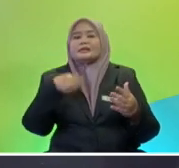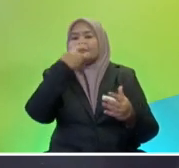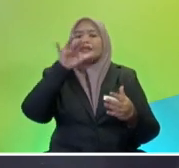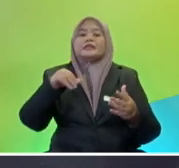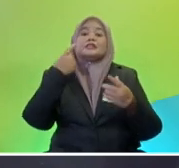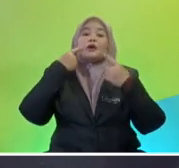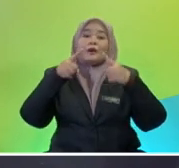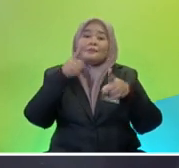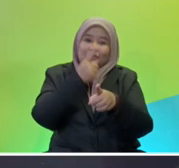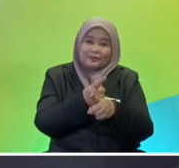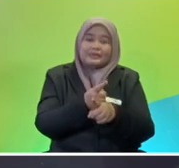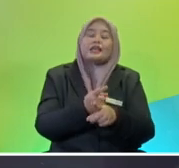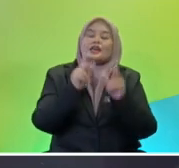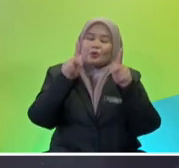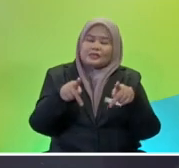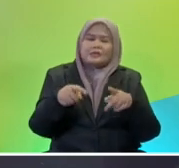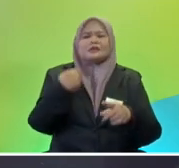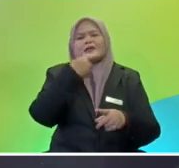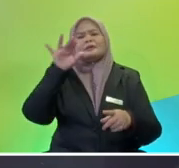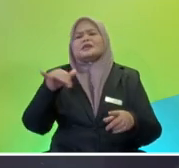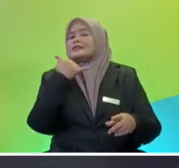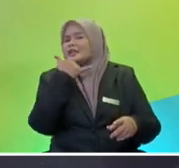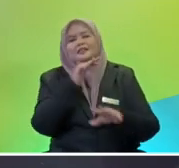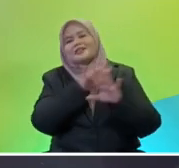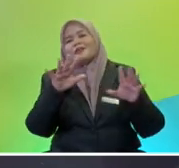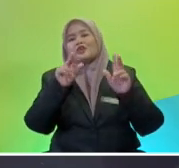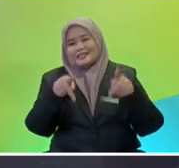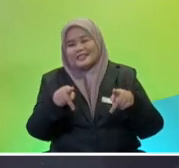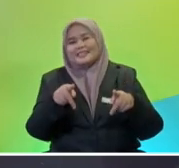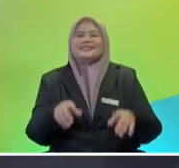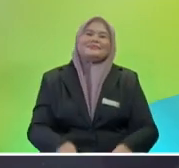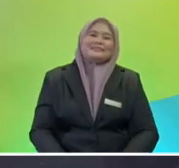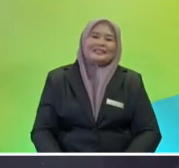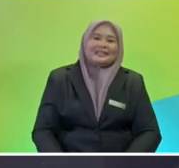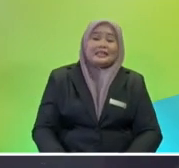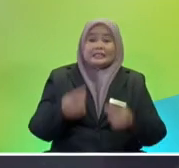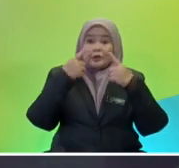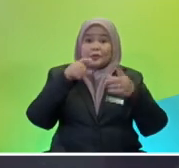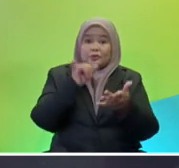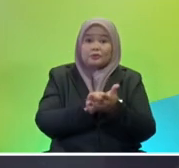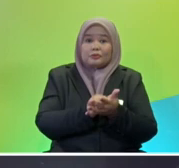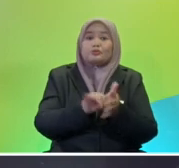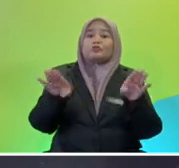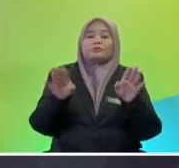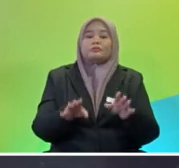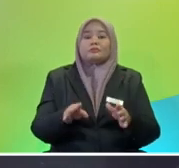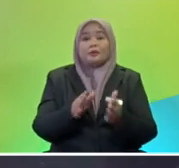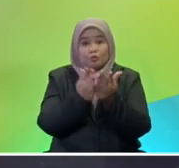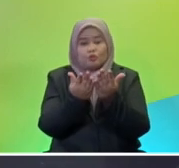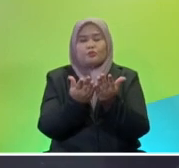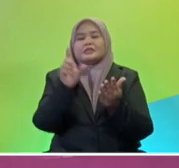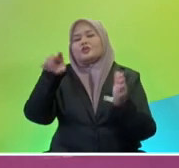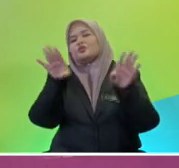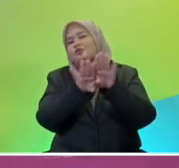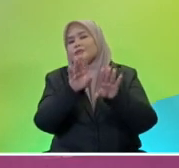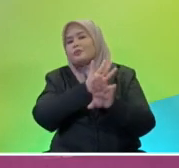betul maka dia menguasailah siapa yang jawab Salah tidak menguasai ya dan cowok tuh tengok eee Tutup buku Ayo Tutup